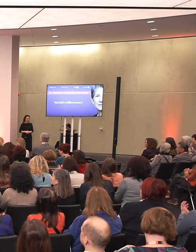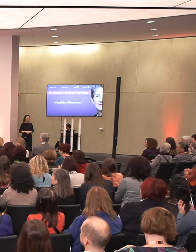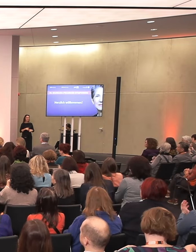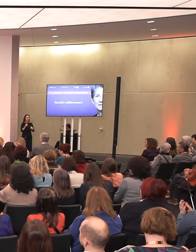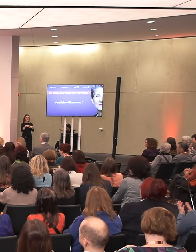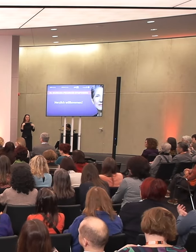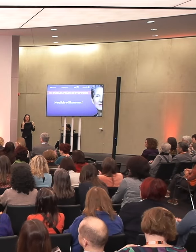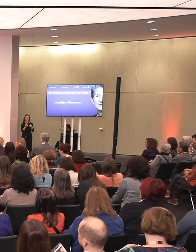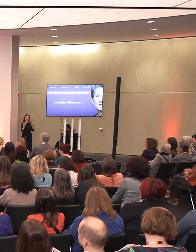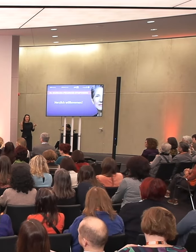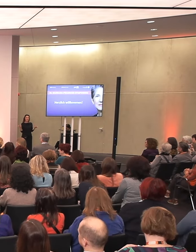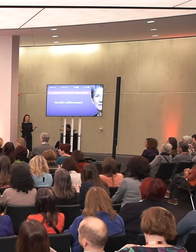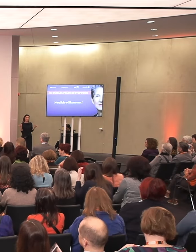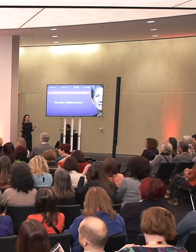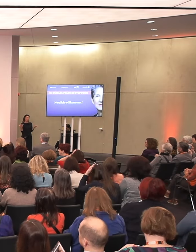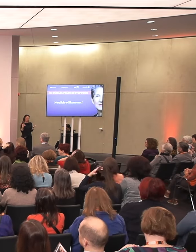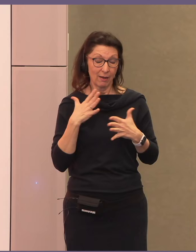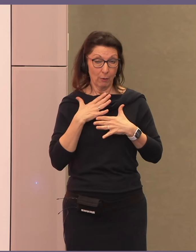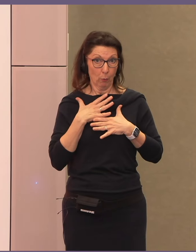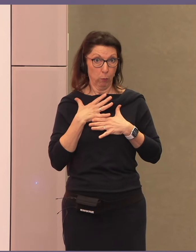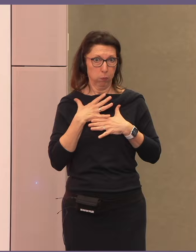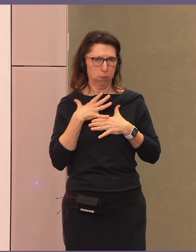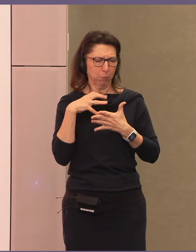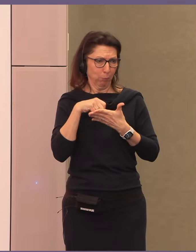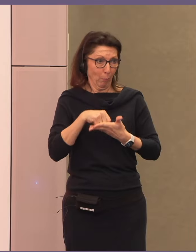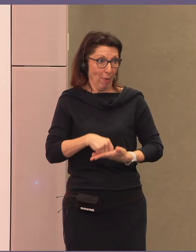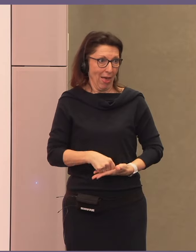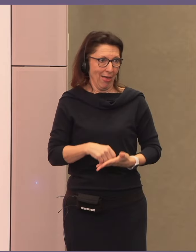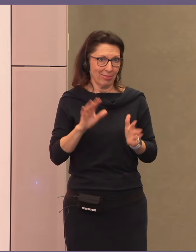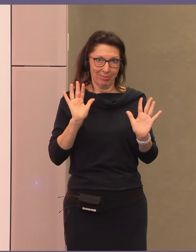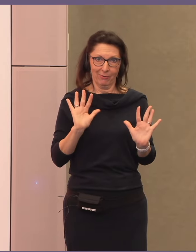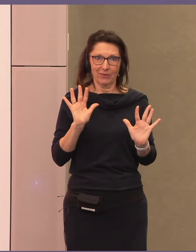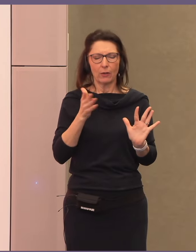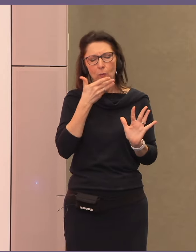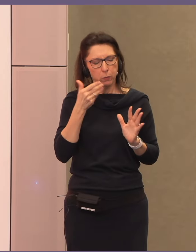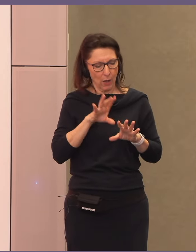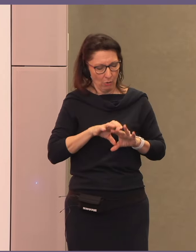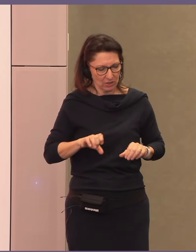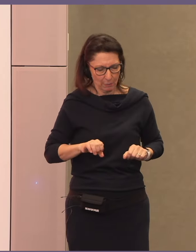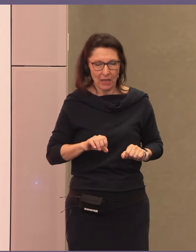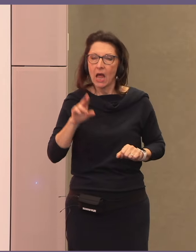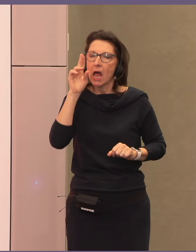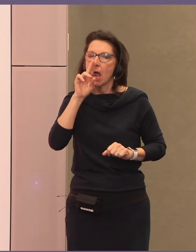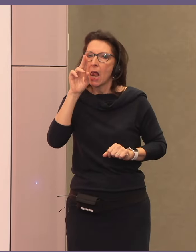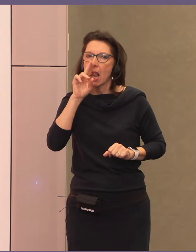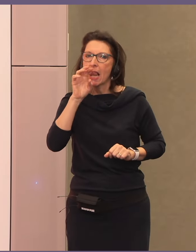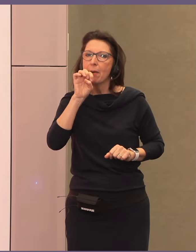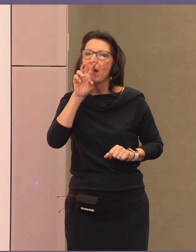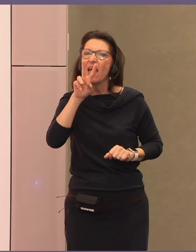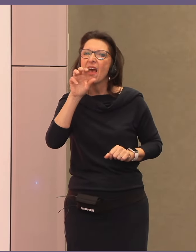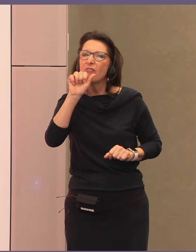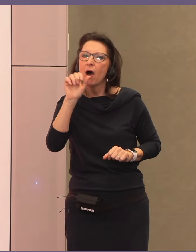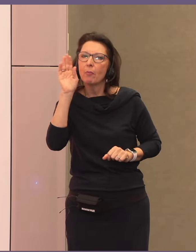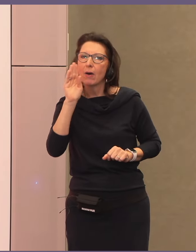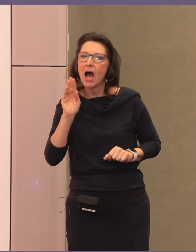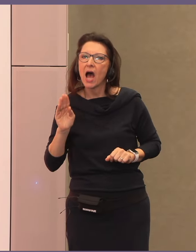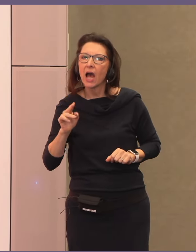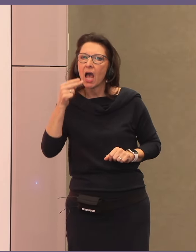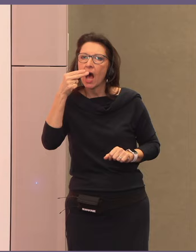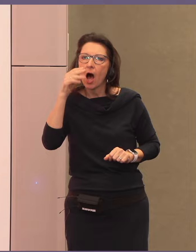sind so überwältigt, dass wir jetzt außer Protokoll, liebe Eva-Maria Holzleitner, ganz kurz dich als